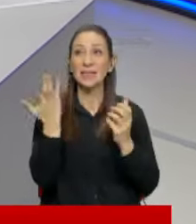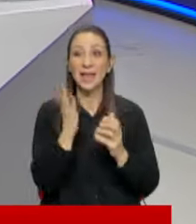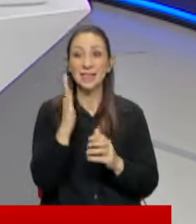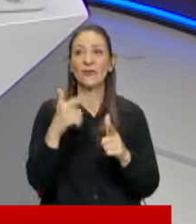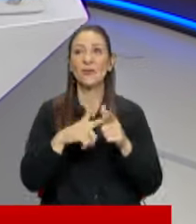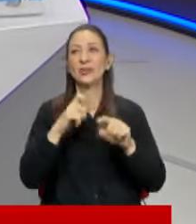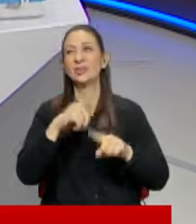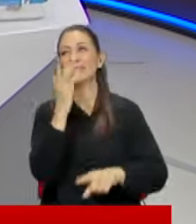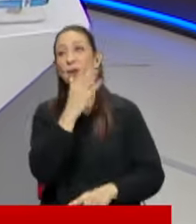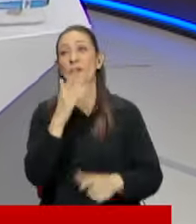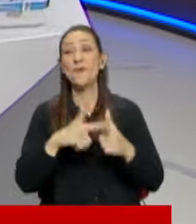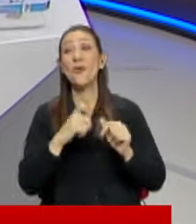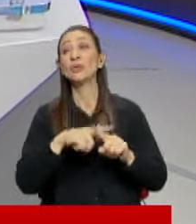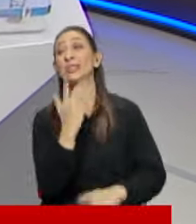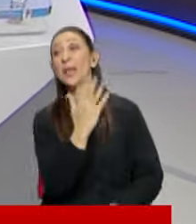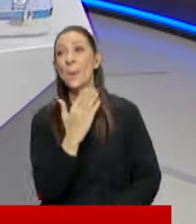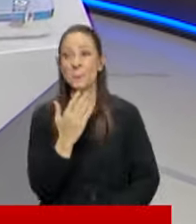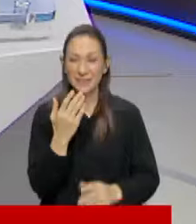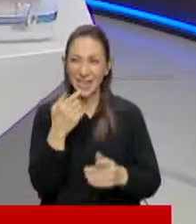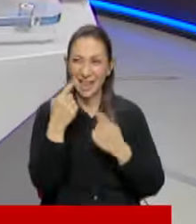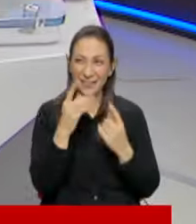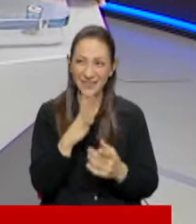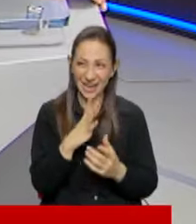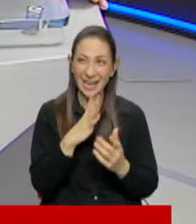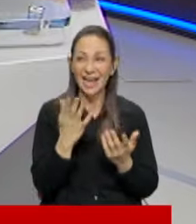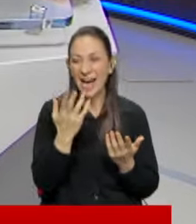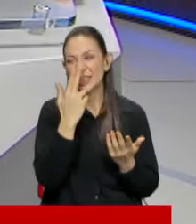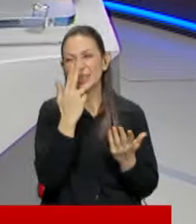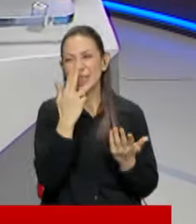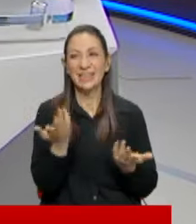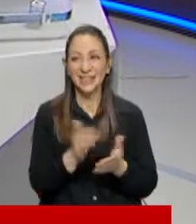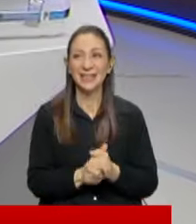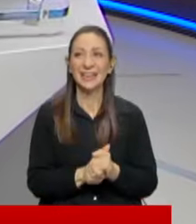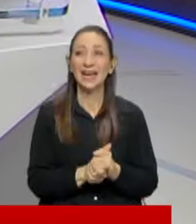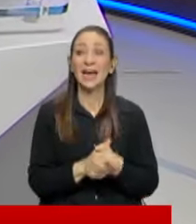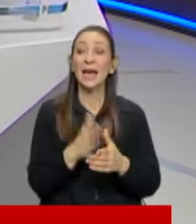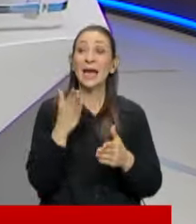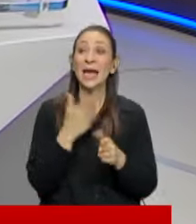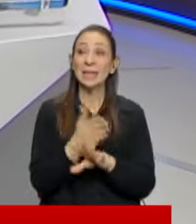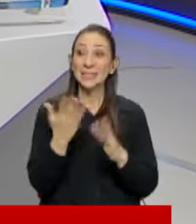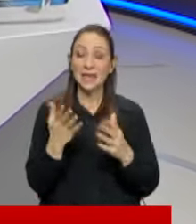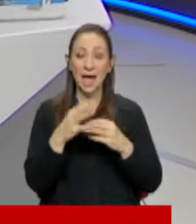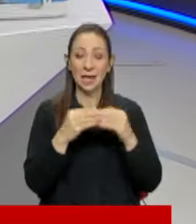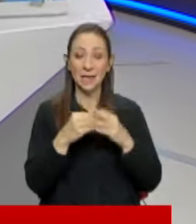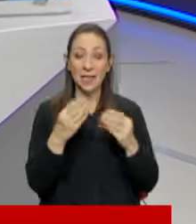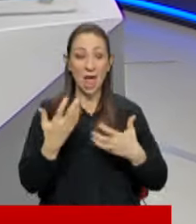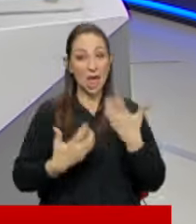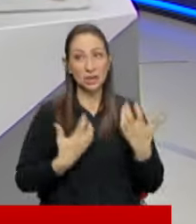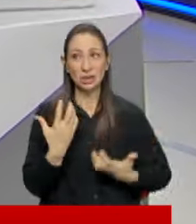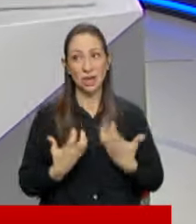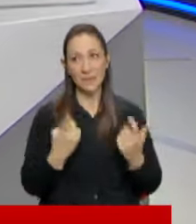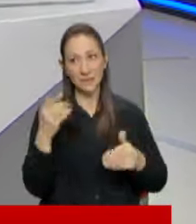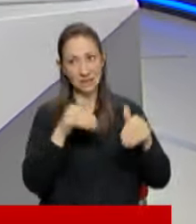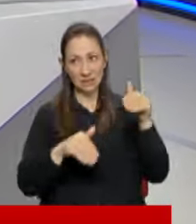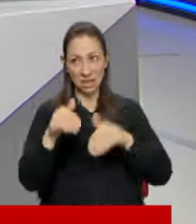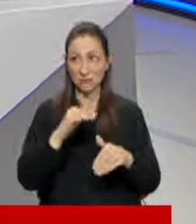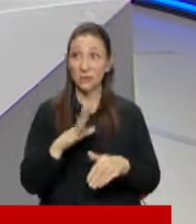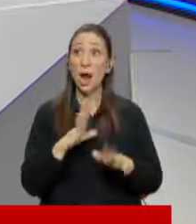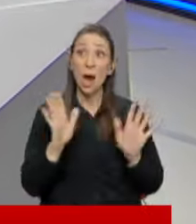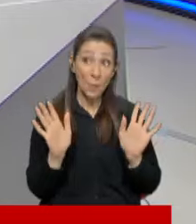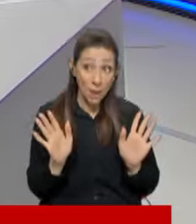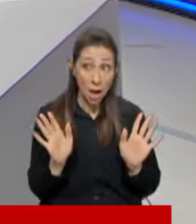çıkıyorsunuz Fox'a? Fox'a çıkıyor evet. Falan gibi. Öyle söylüyorlar. Esasında tabii Adana'da heyecanlı bir seçim var